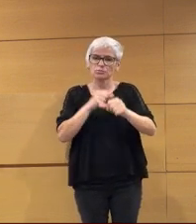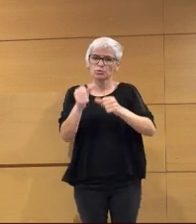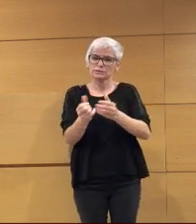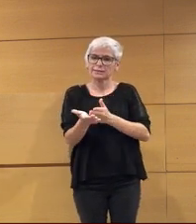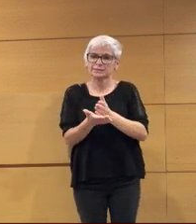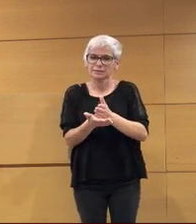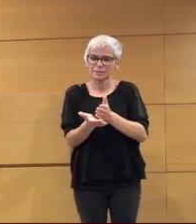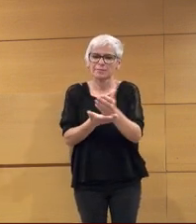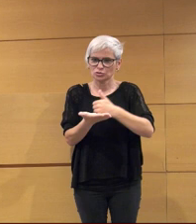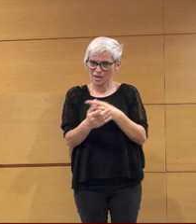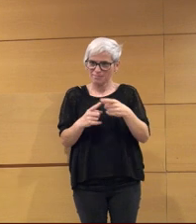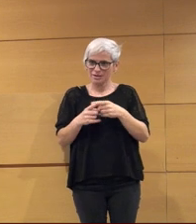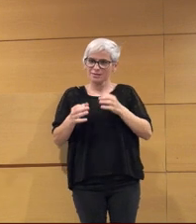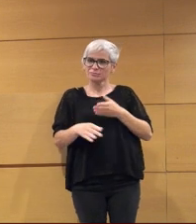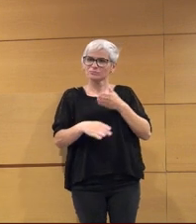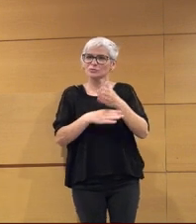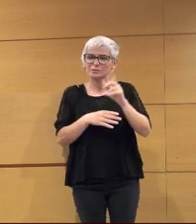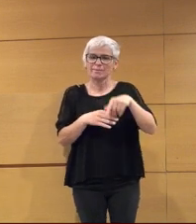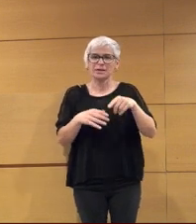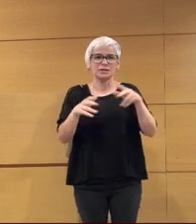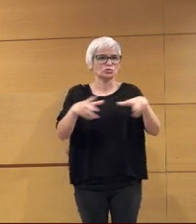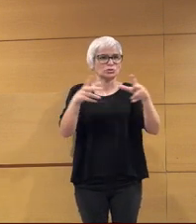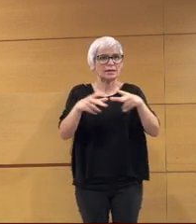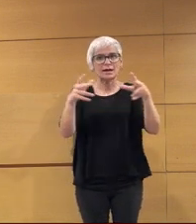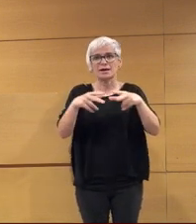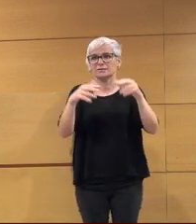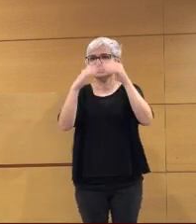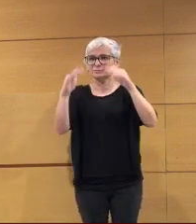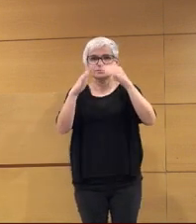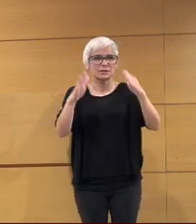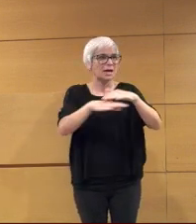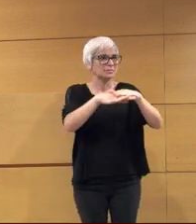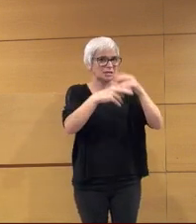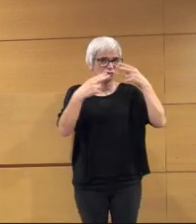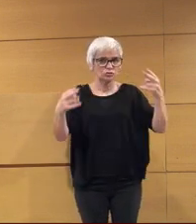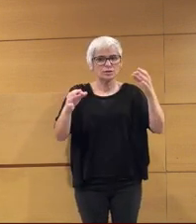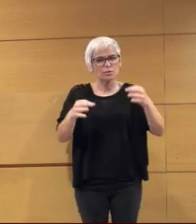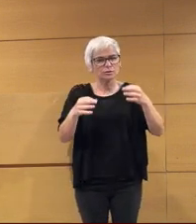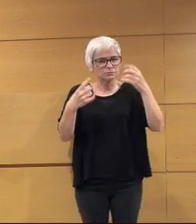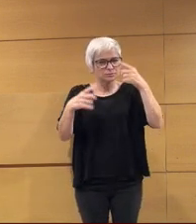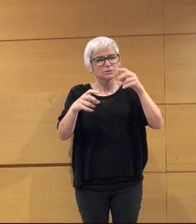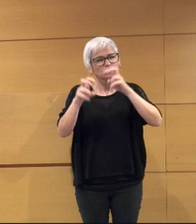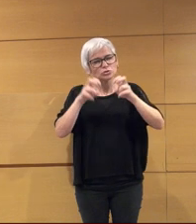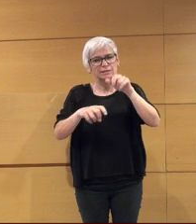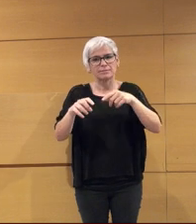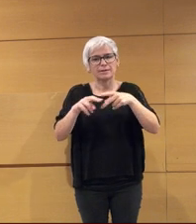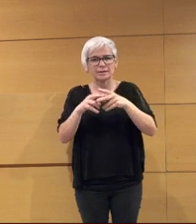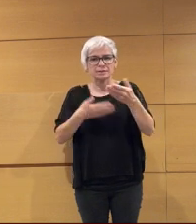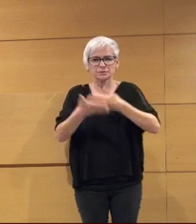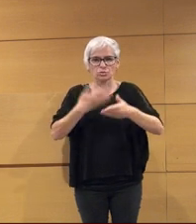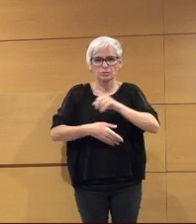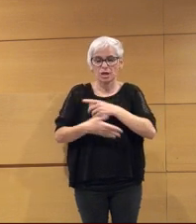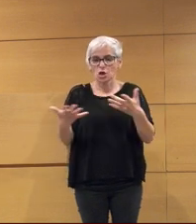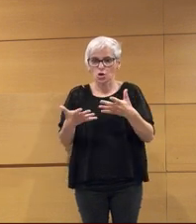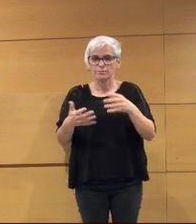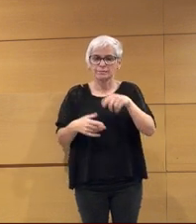hem de sortir, però també la societat, les entitats, les administracions, hem de buscar mecanismes per col·laborar.